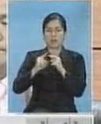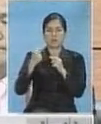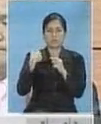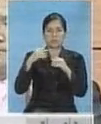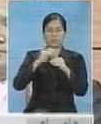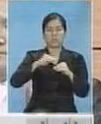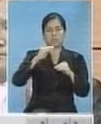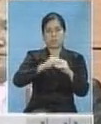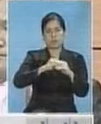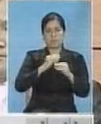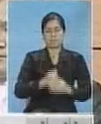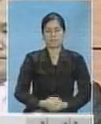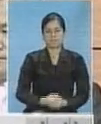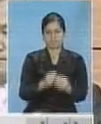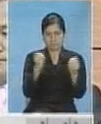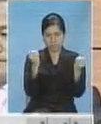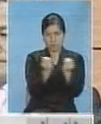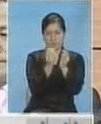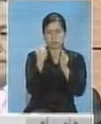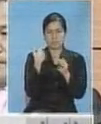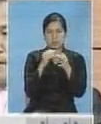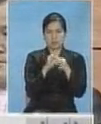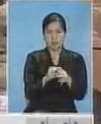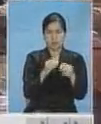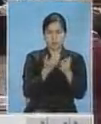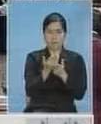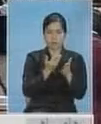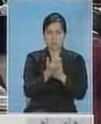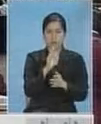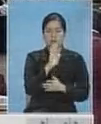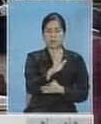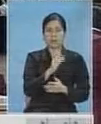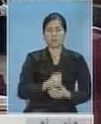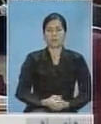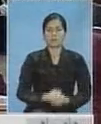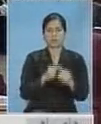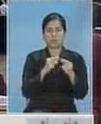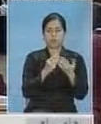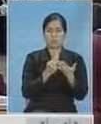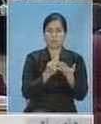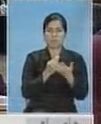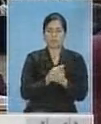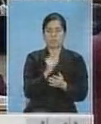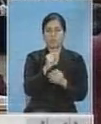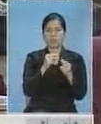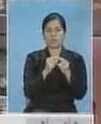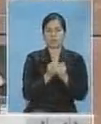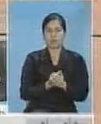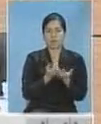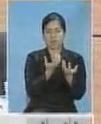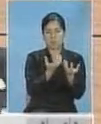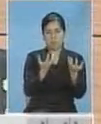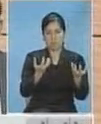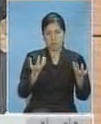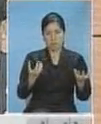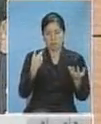ขึ้นซึ่งก็ส่งผลกระทบในเรื่องของค่าใช้จ่ายในเรื่องของค่าเดินทางค่าใช้จ่ายในเรื่องของการปรับตัวของราคาสินค้า